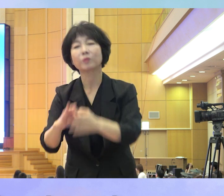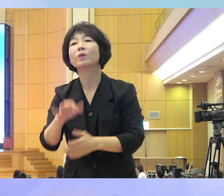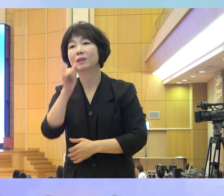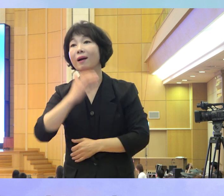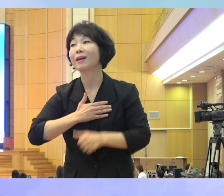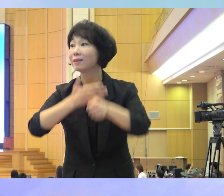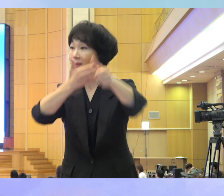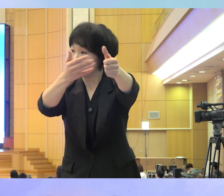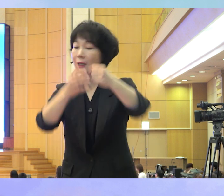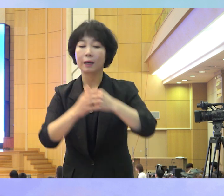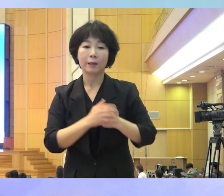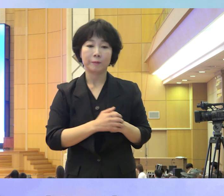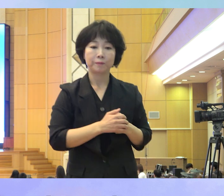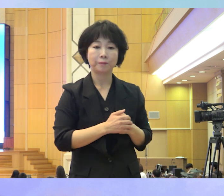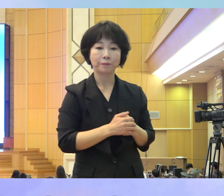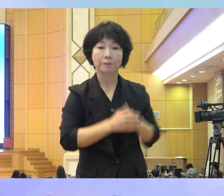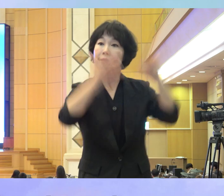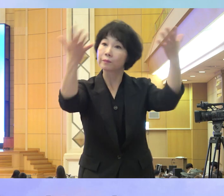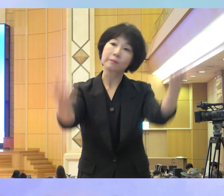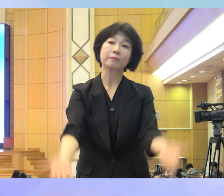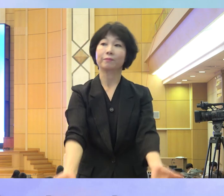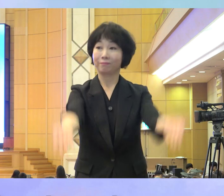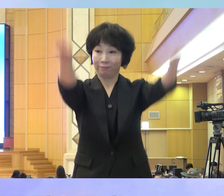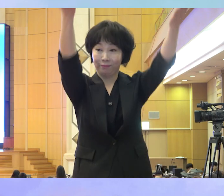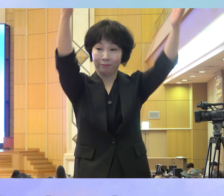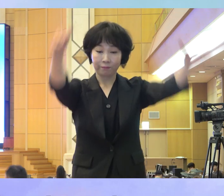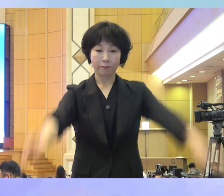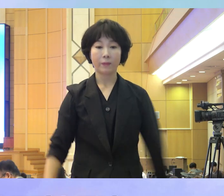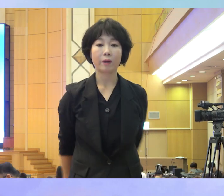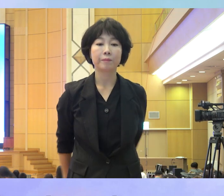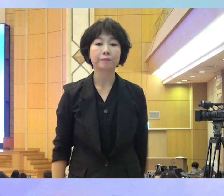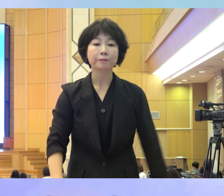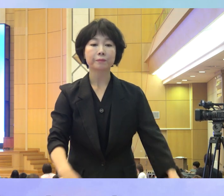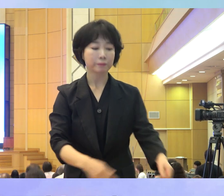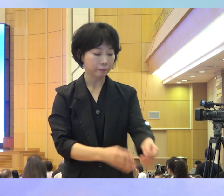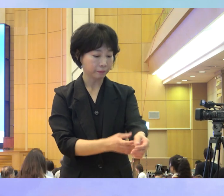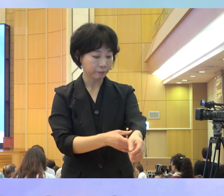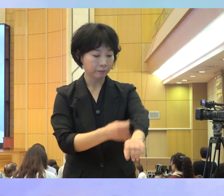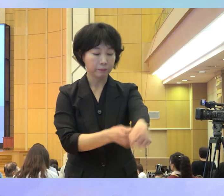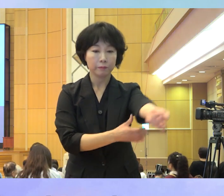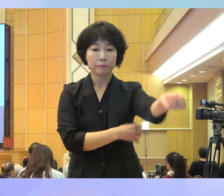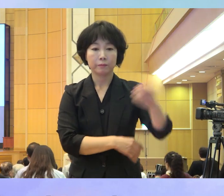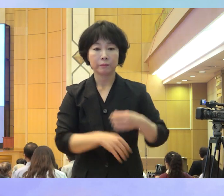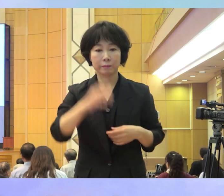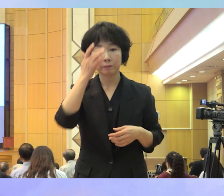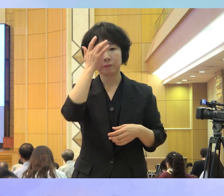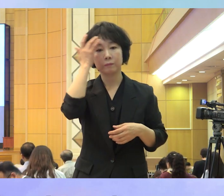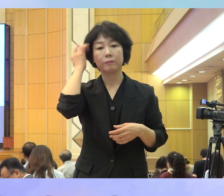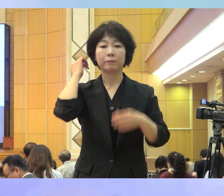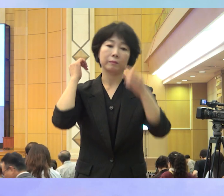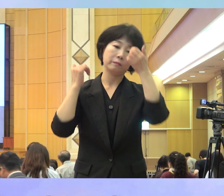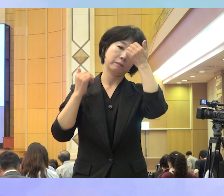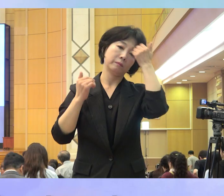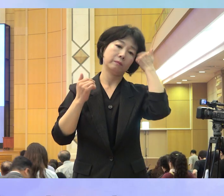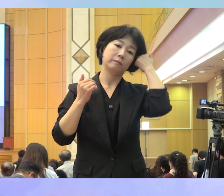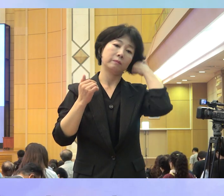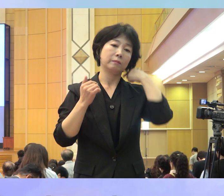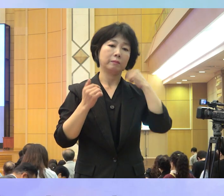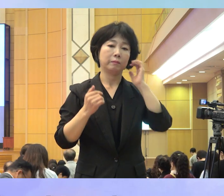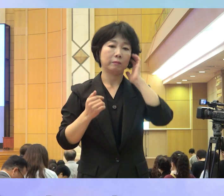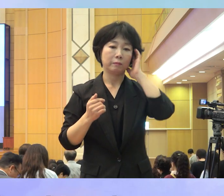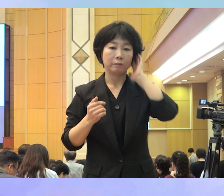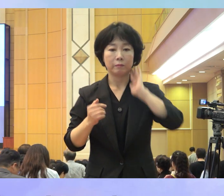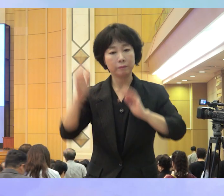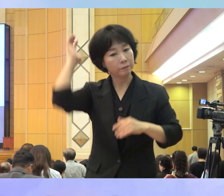것을 알려드립니다. 다 그 자리에 일어나시길 바라고요. 하나님 축복하시니 1절